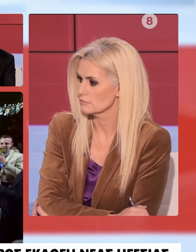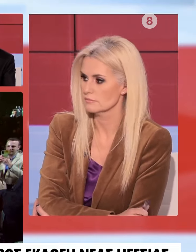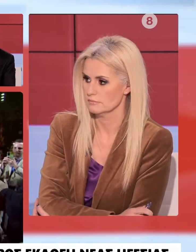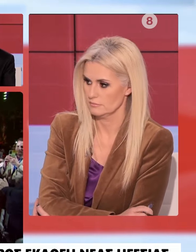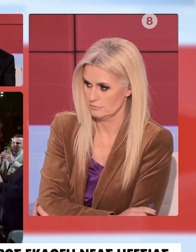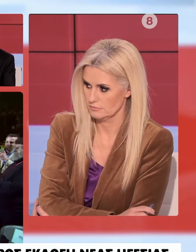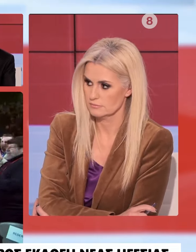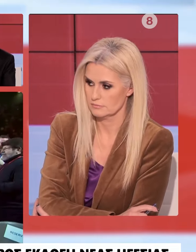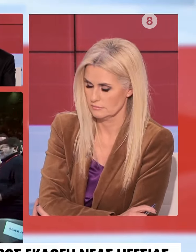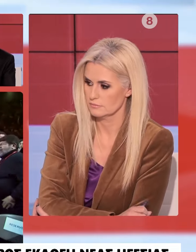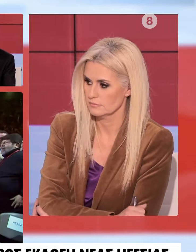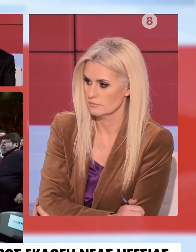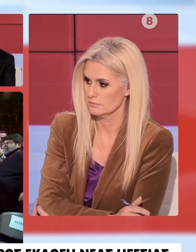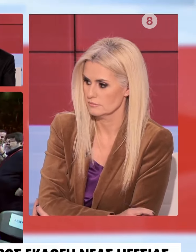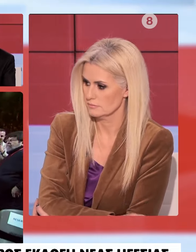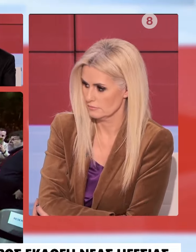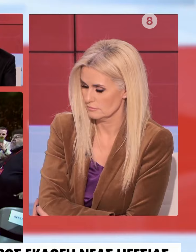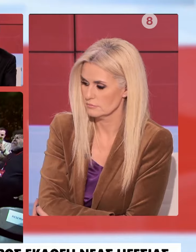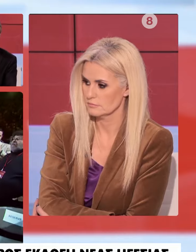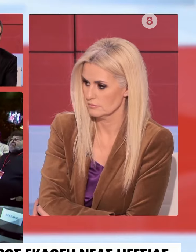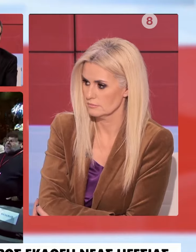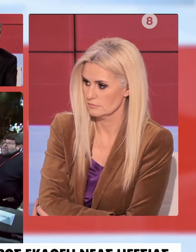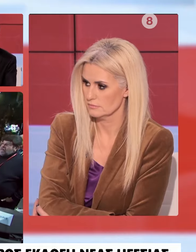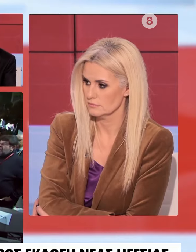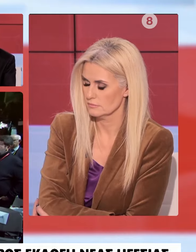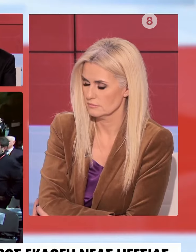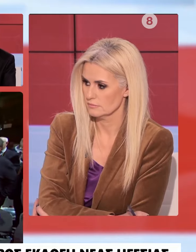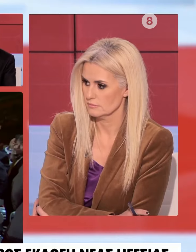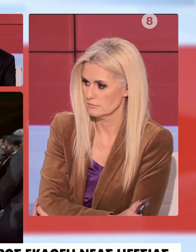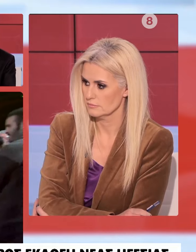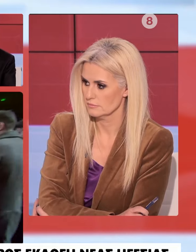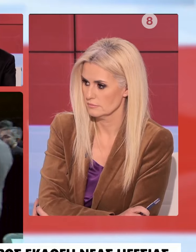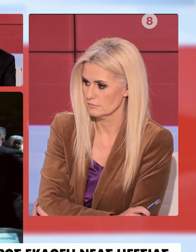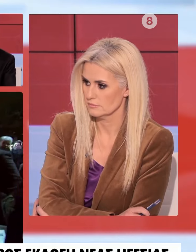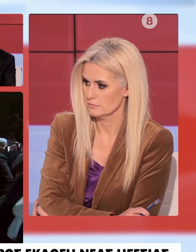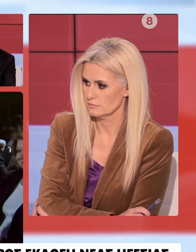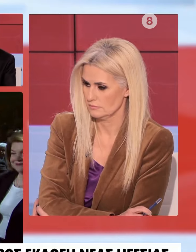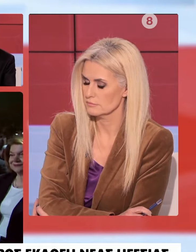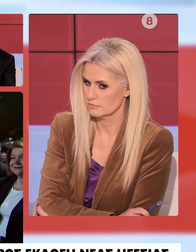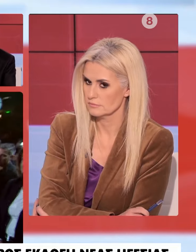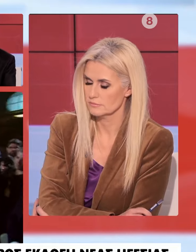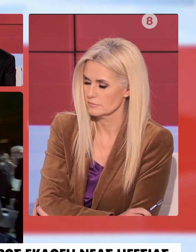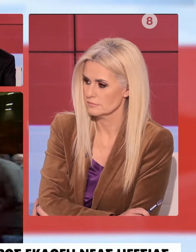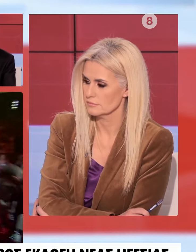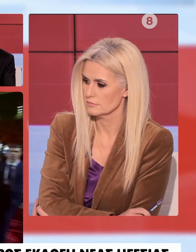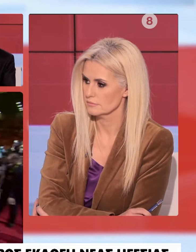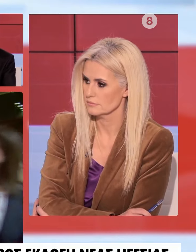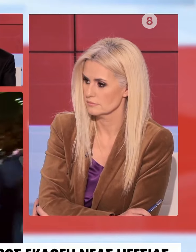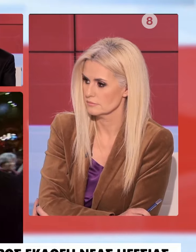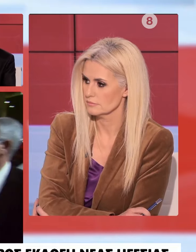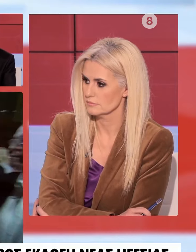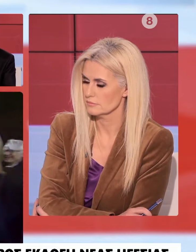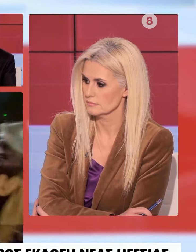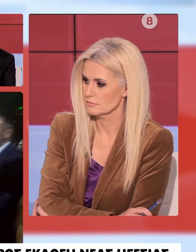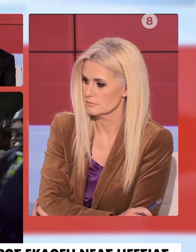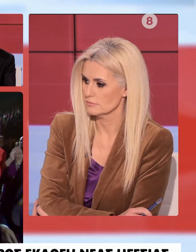τους κατονομάζει εκ νέου υπονομευτές. Για μένα εξαιρετικά ενδιαφέρουσα και η παρέμβαση η χειρή του κύριου Τσακαλώτου και η επιθετική. Ο